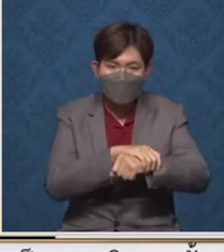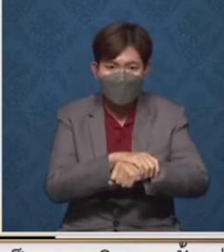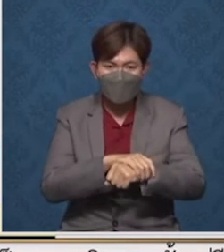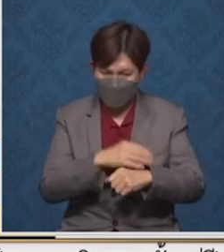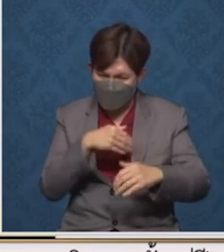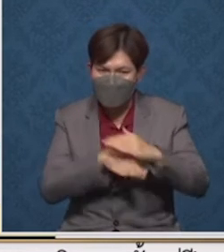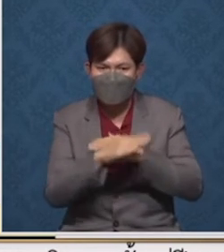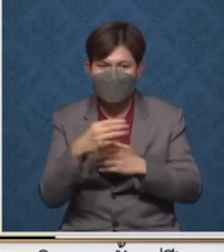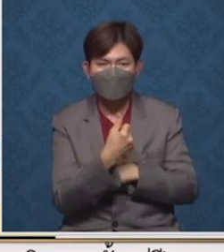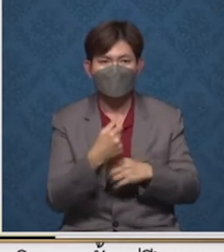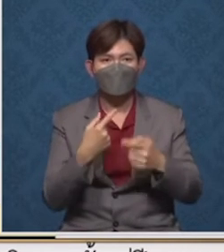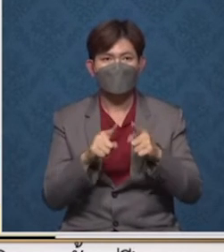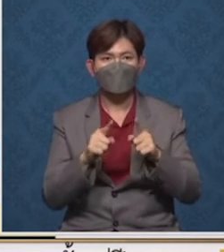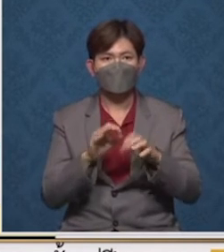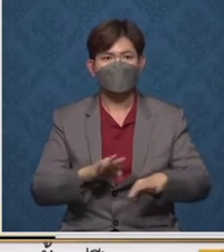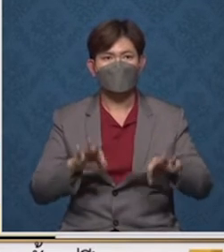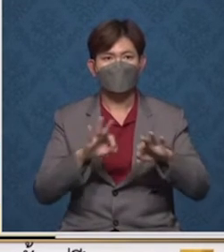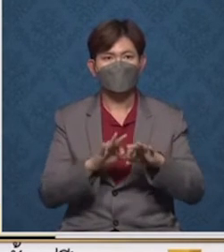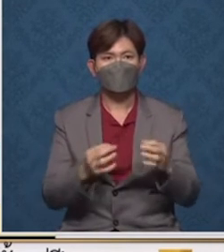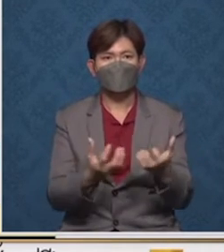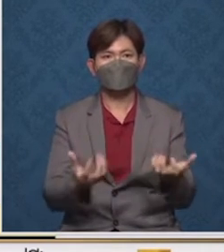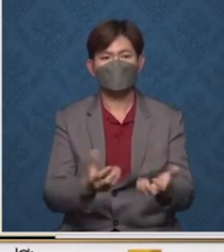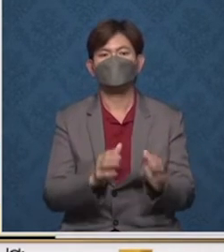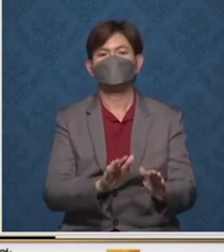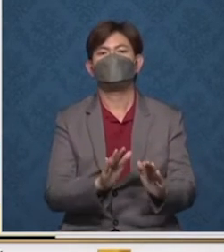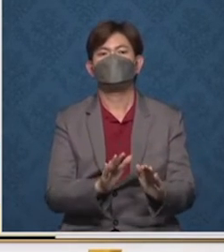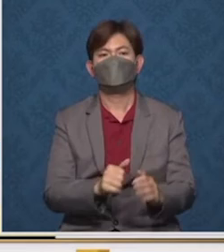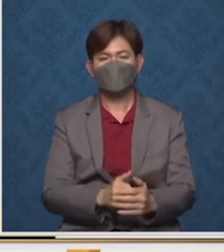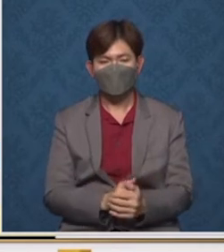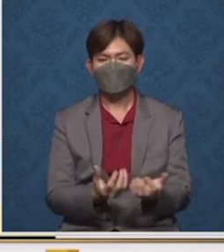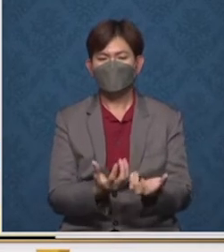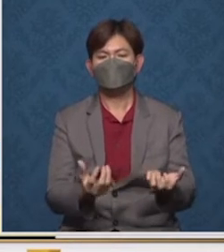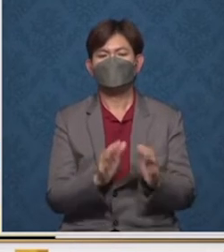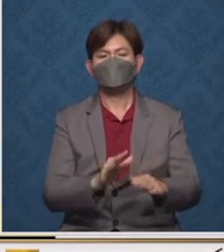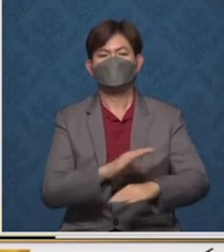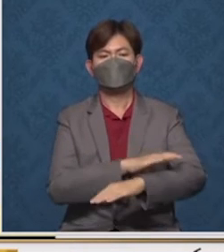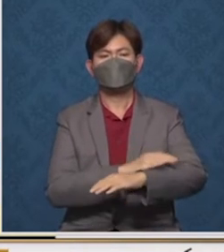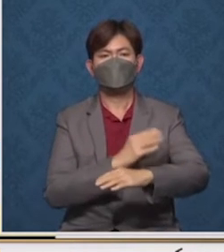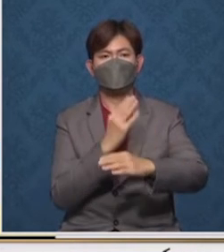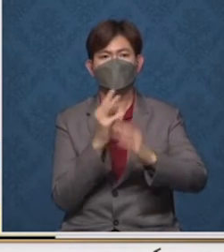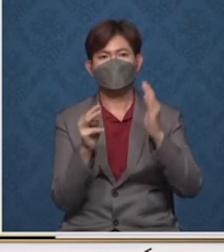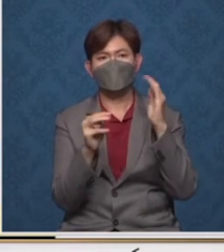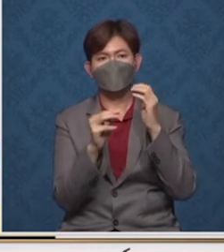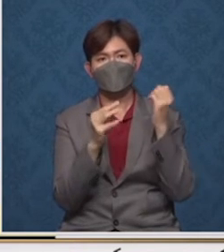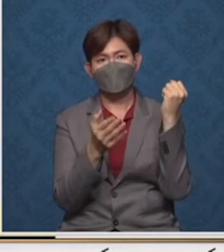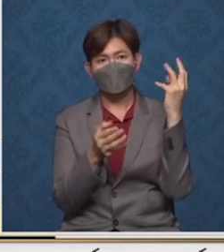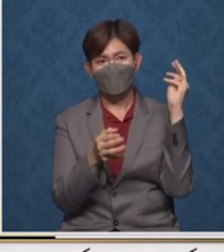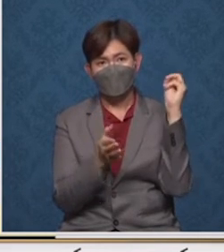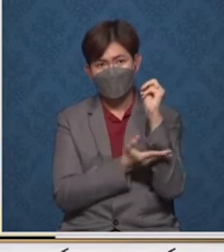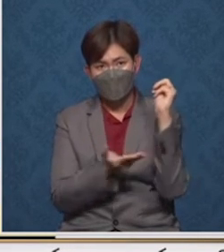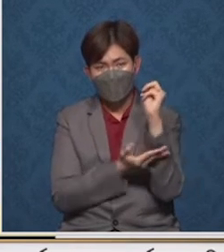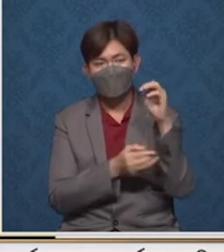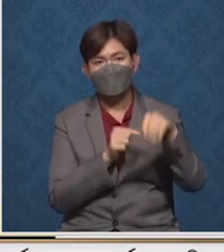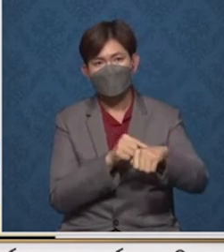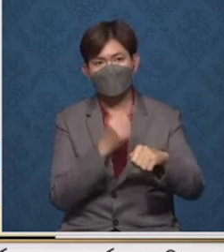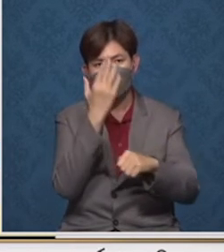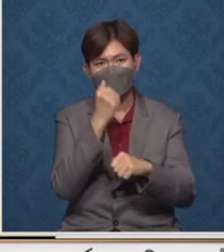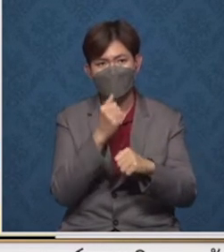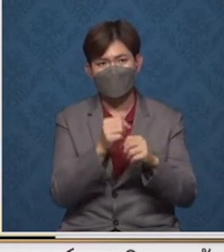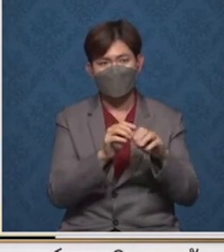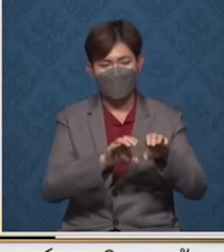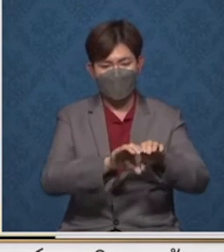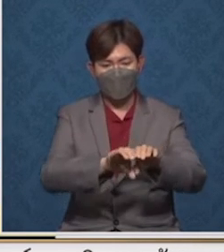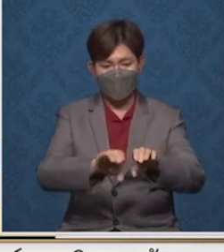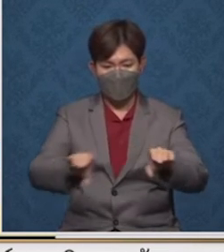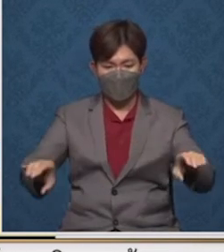มึงต้องทิ้งเลยโซยนต์ไว้เป็นของการเสื้อช็อปของกลางชักร้ายออกมาชักลากไม้ออกมากอง